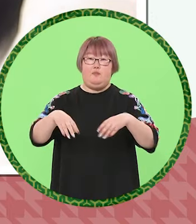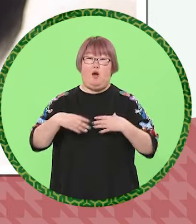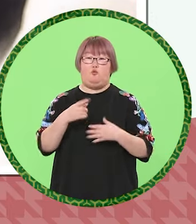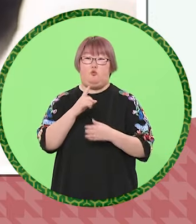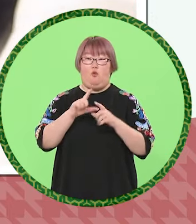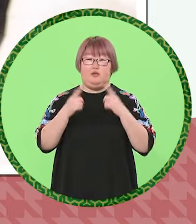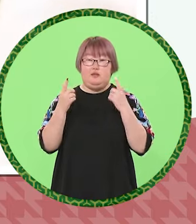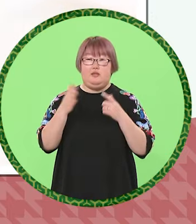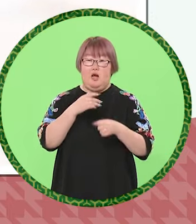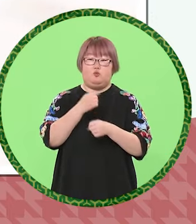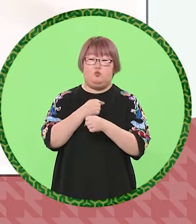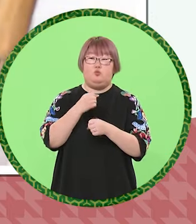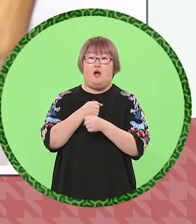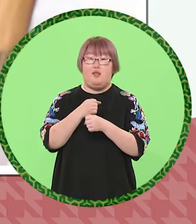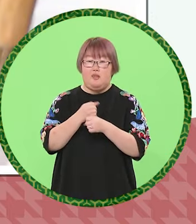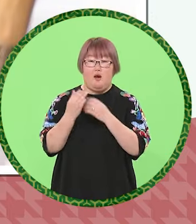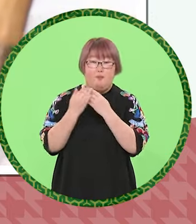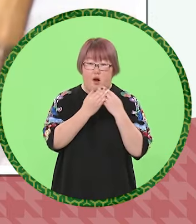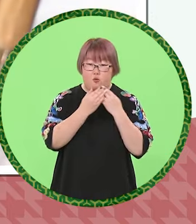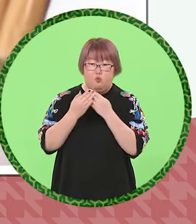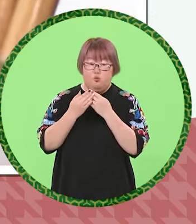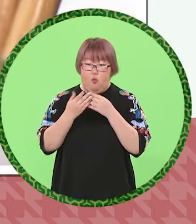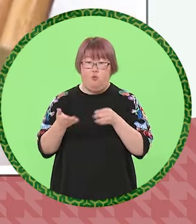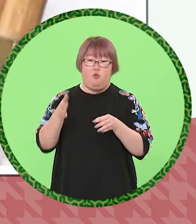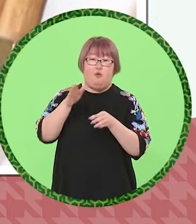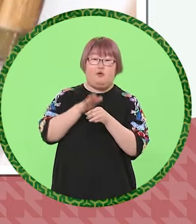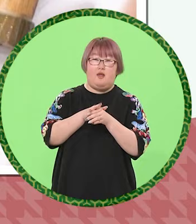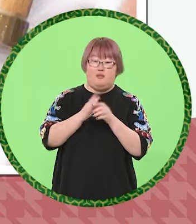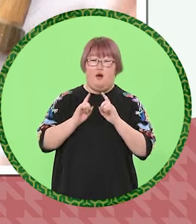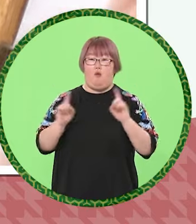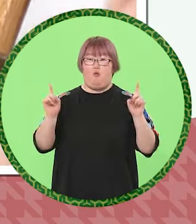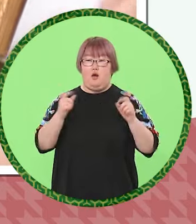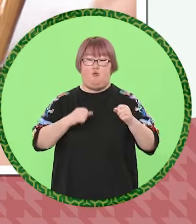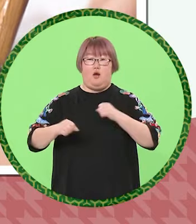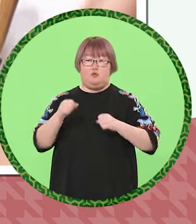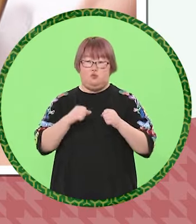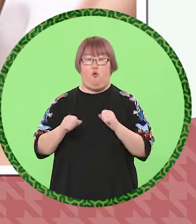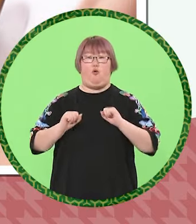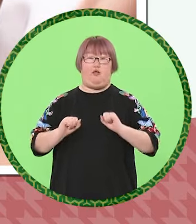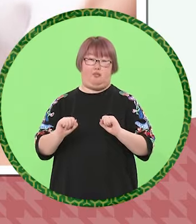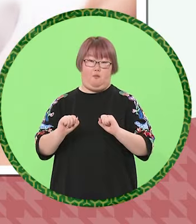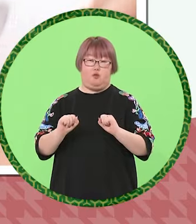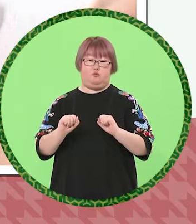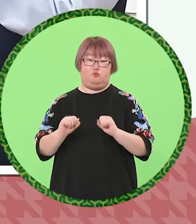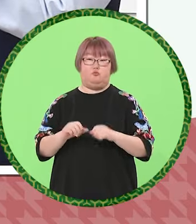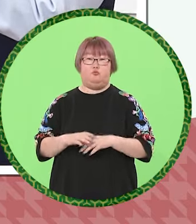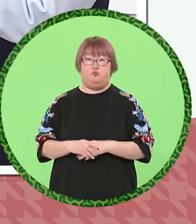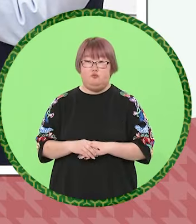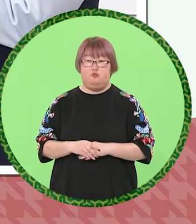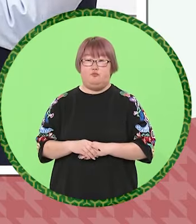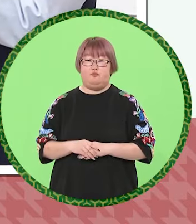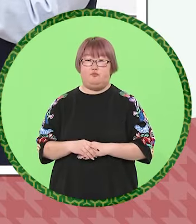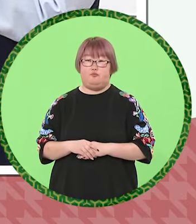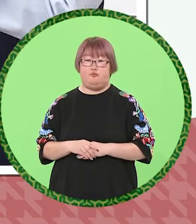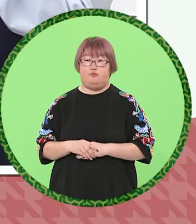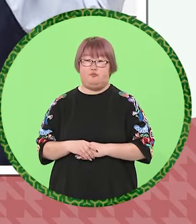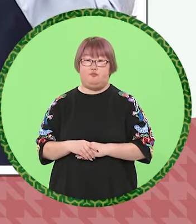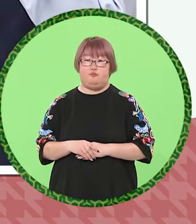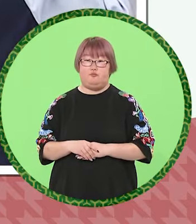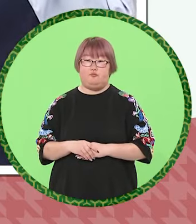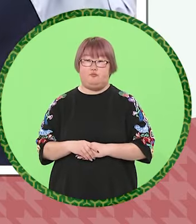木の貝塚伊吹から作られたパンフルートを取り入れた音楽活動を行っておる